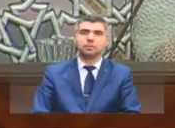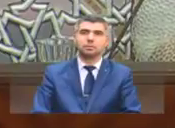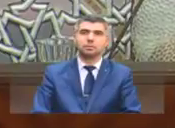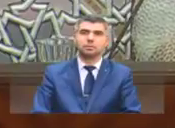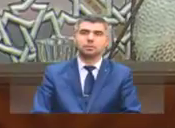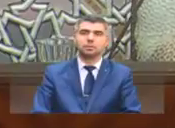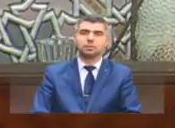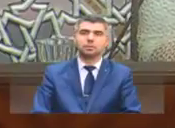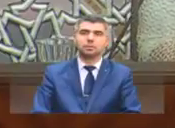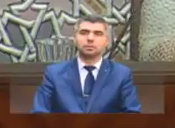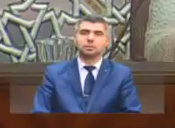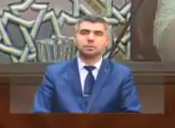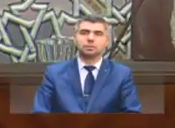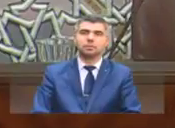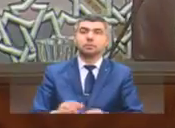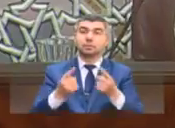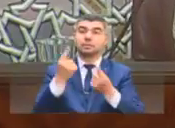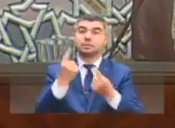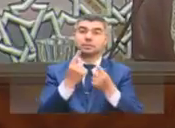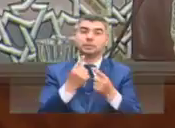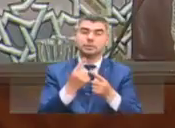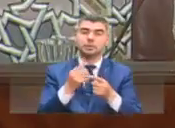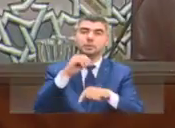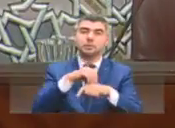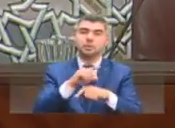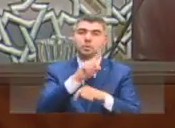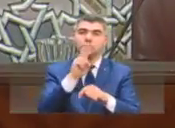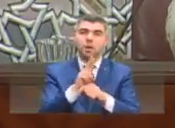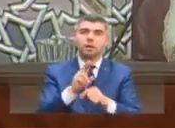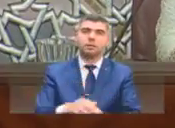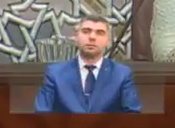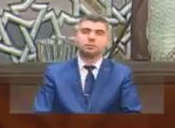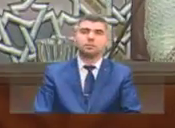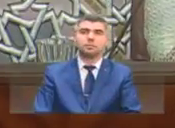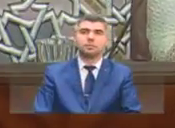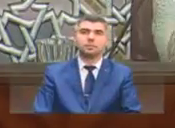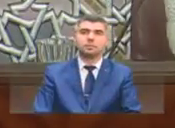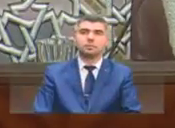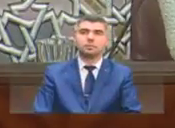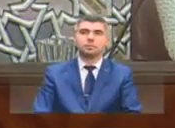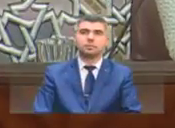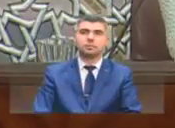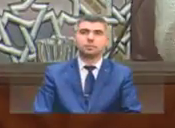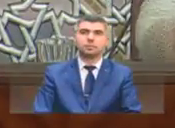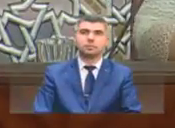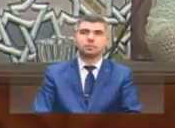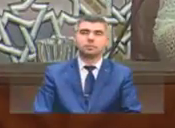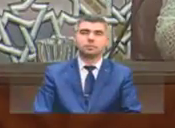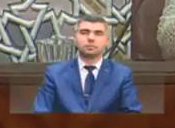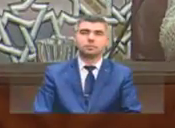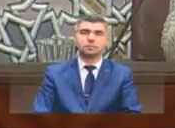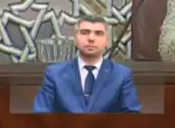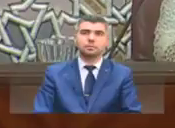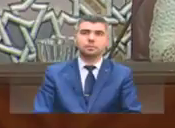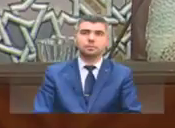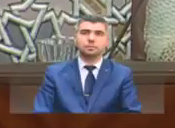انتهى الوقت. تعقيب اضافي في السؤال. تفضلوا السيد. تعقيب إضافي عند العدالة والتنمية.